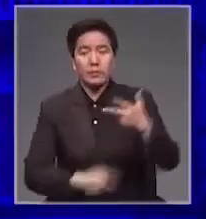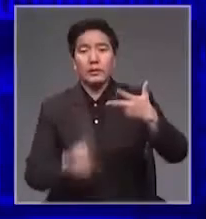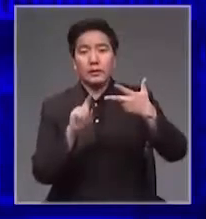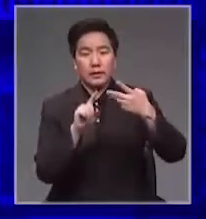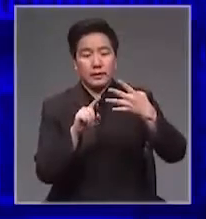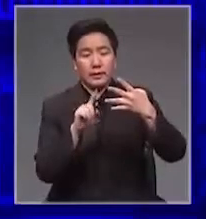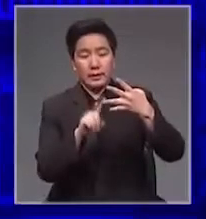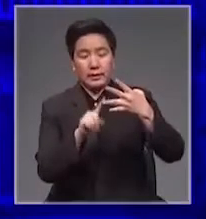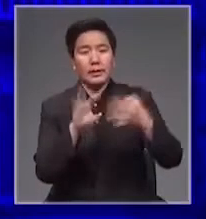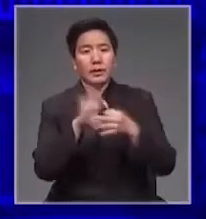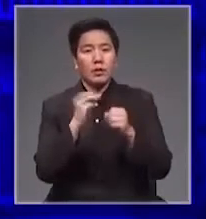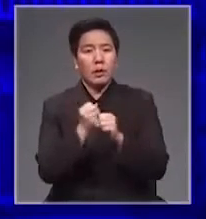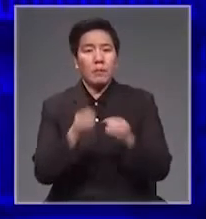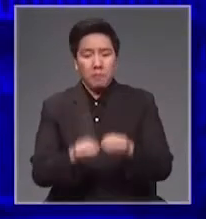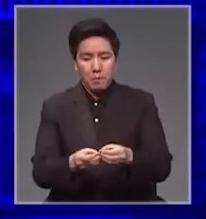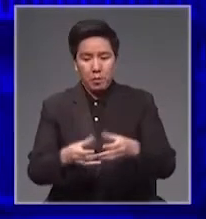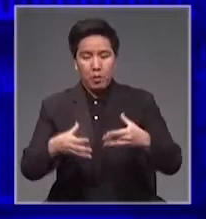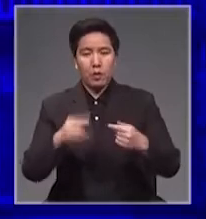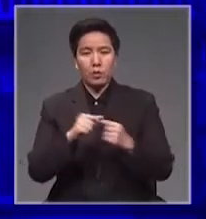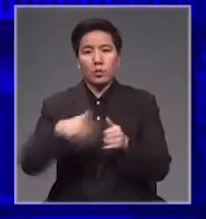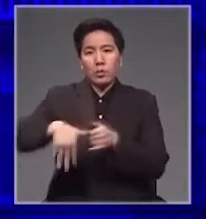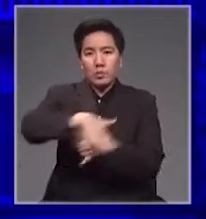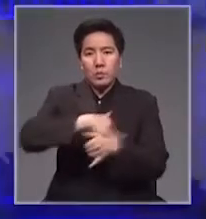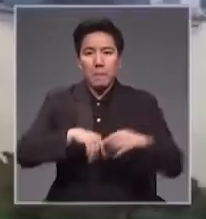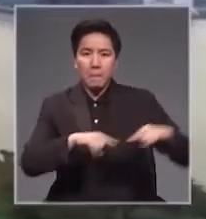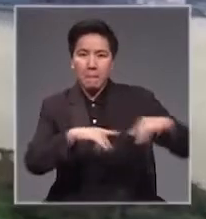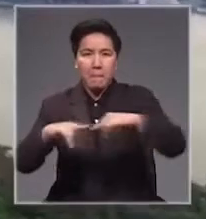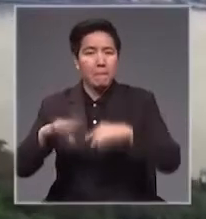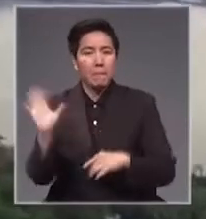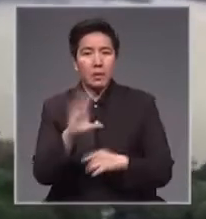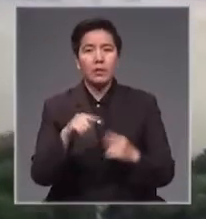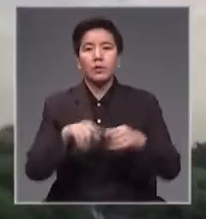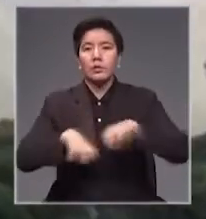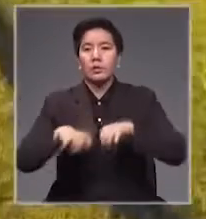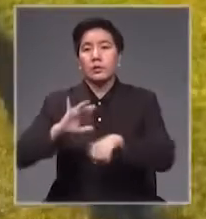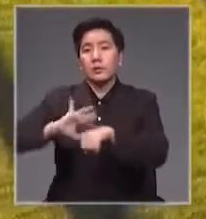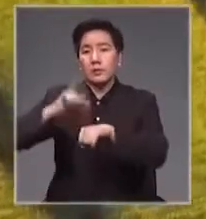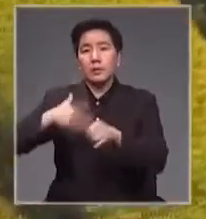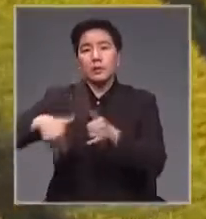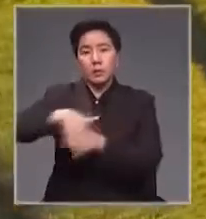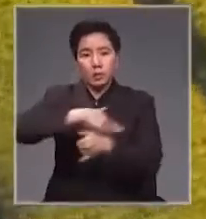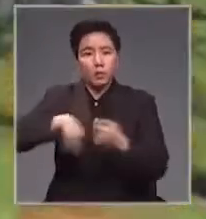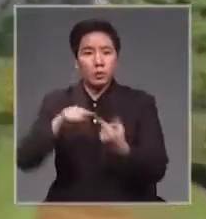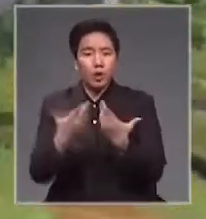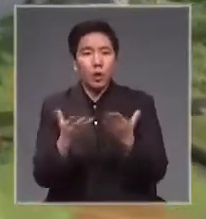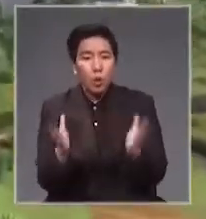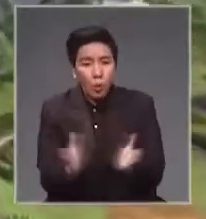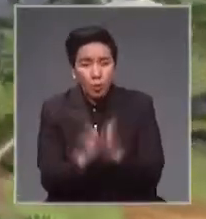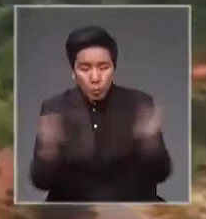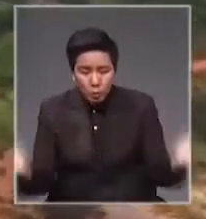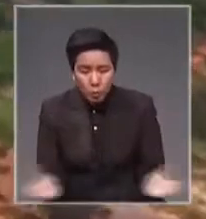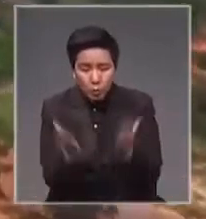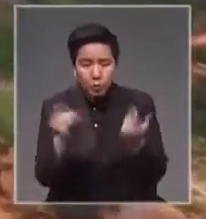สร้างการเติบโตที่ยั่งยืนและเป็นมิตรกับสิ่งแวดล้อมโดยการจัดการทรัพยากรธรรมชาติและสิ่งแวดล้อมรวมทั้งส่งเสริม